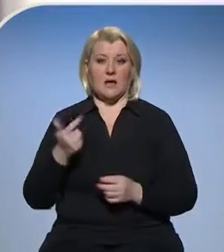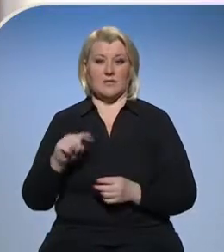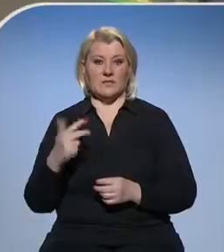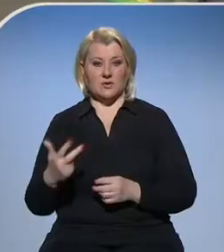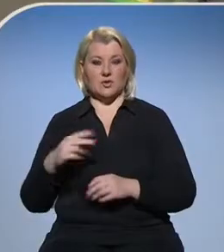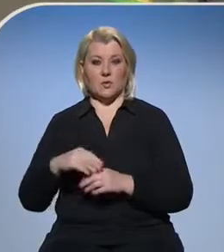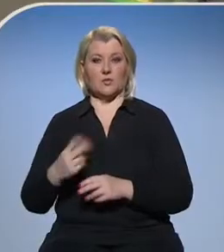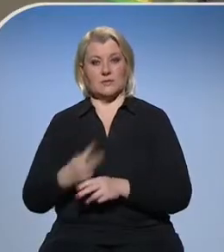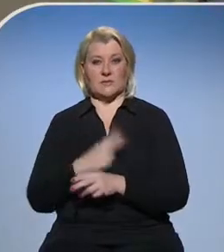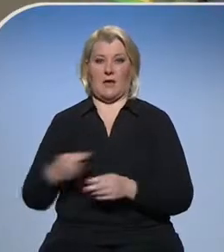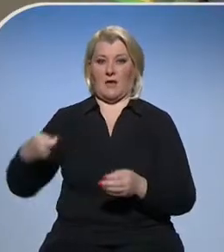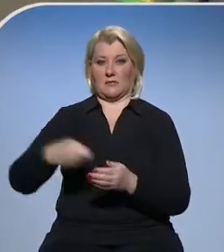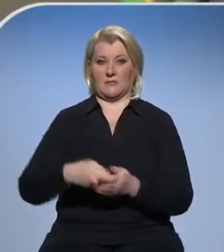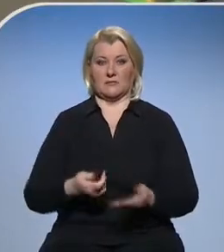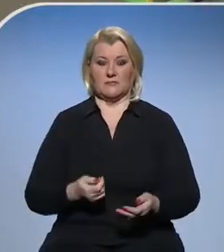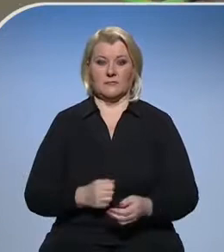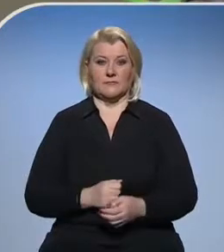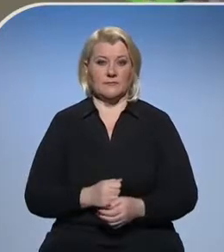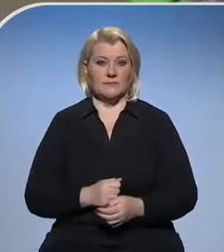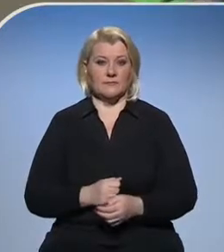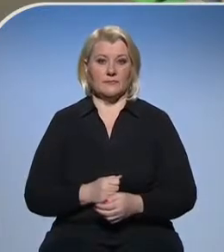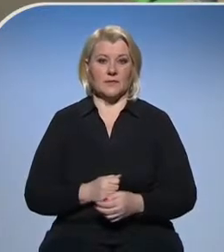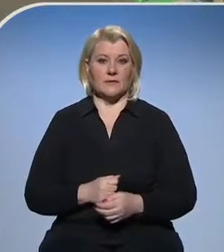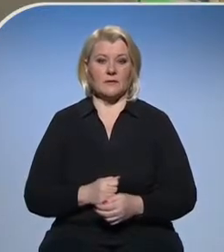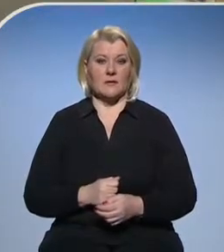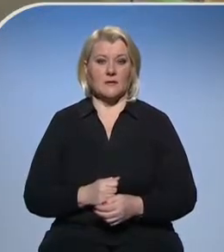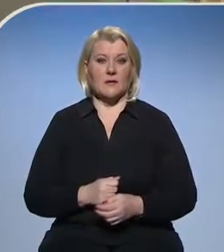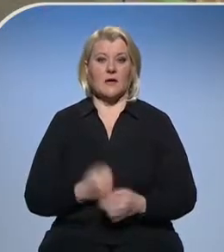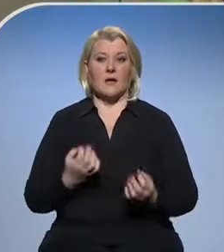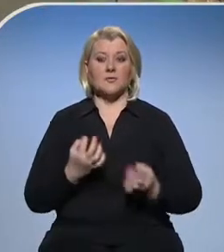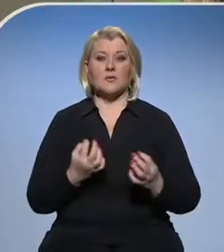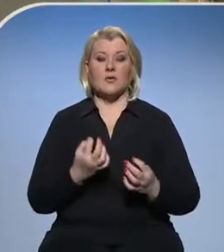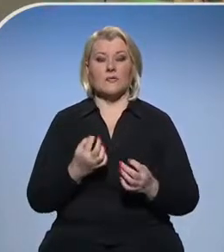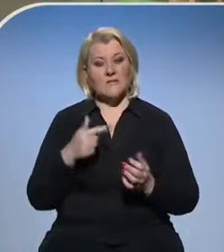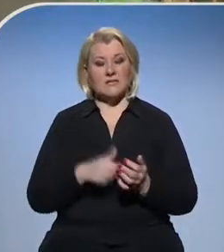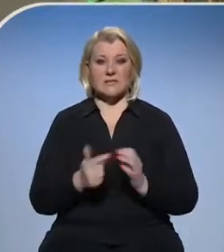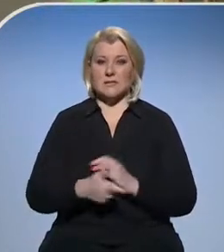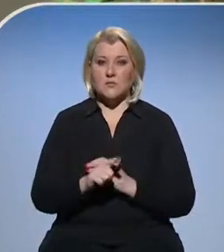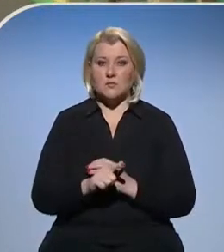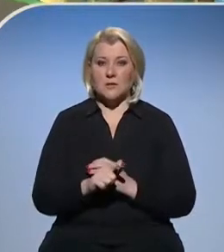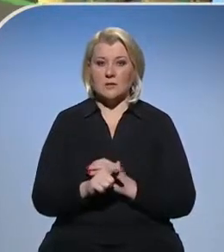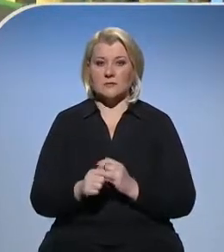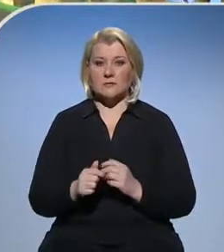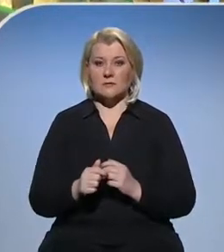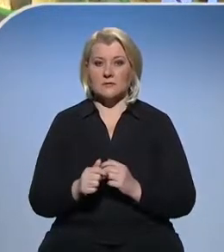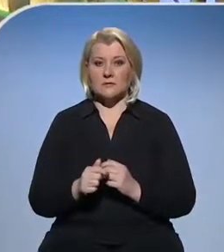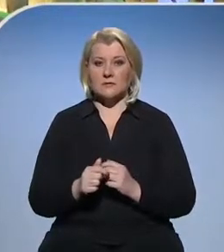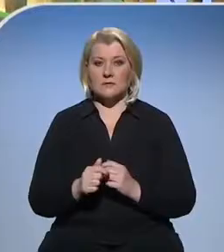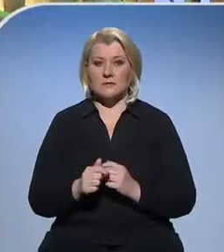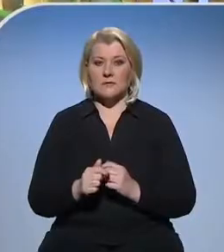pak jakoby dostanu na zpátek. No a čeho se týkají ty změny od roku 2018. Od